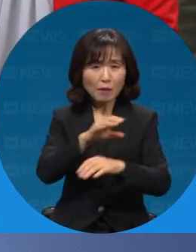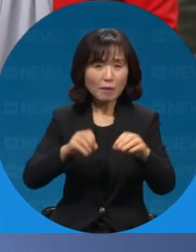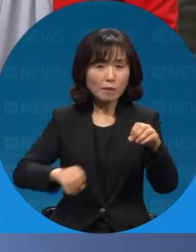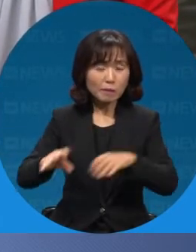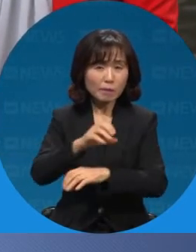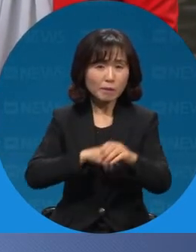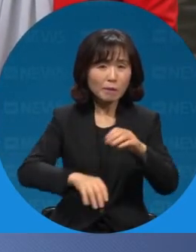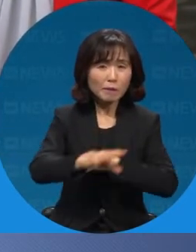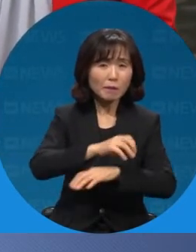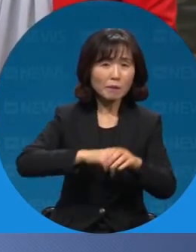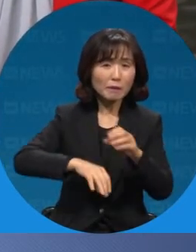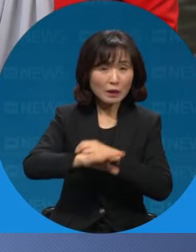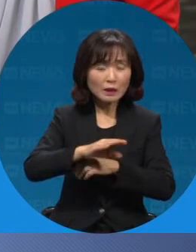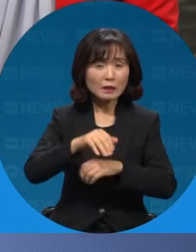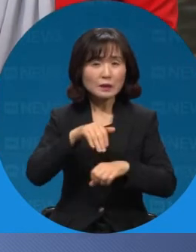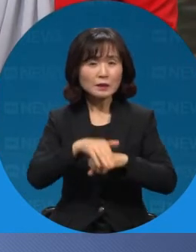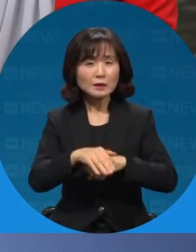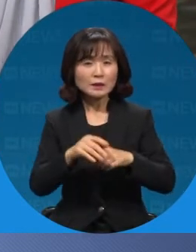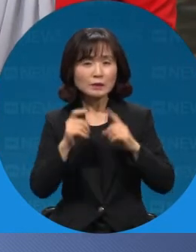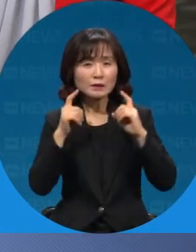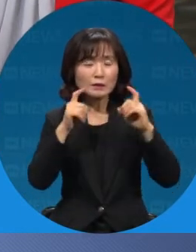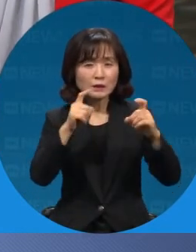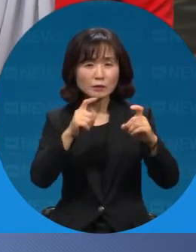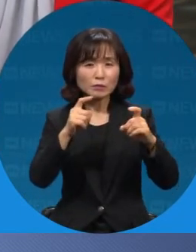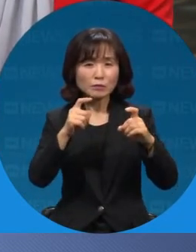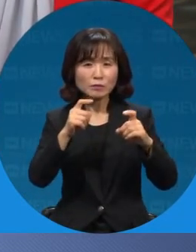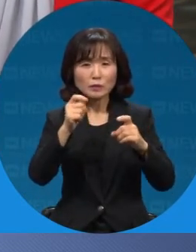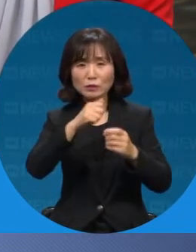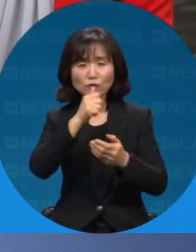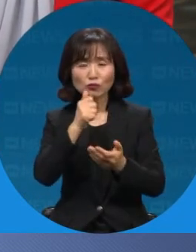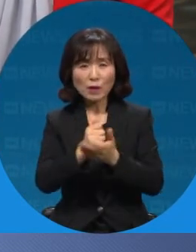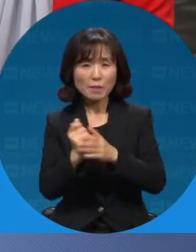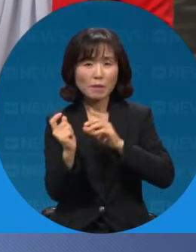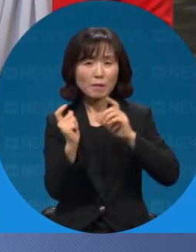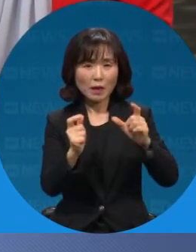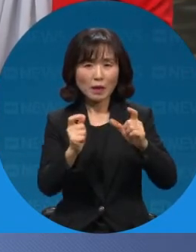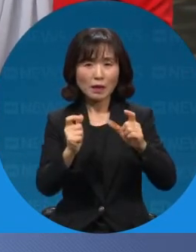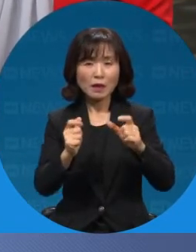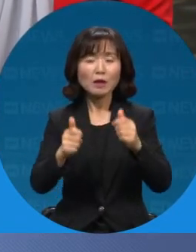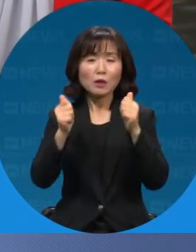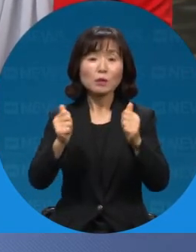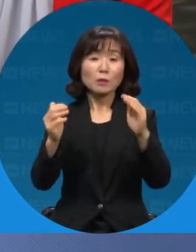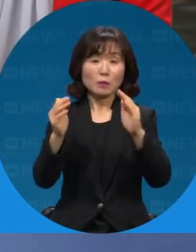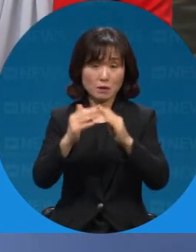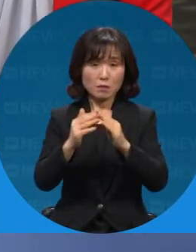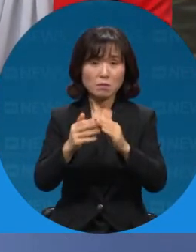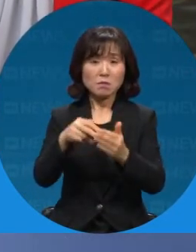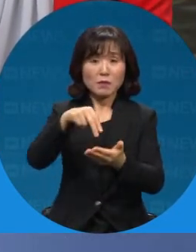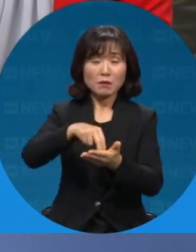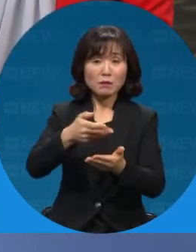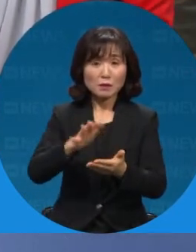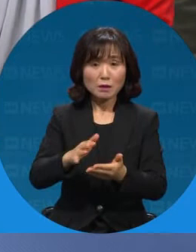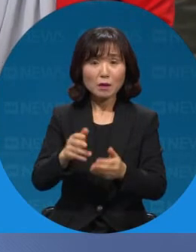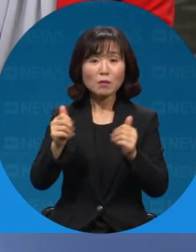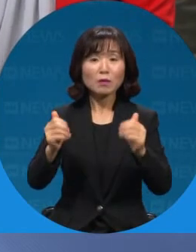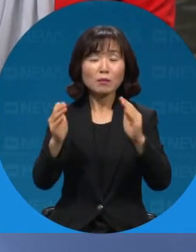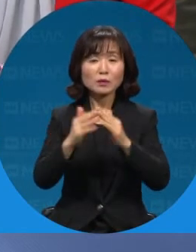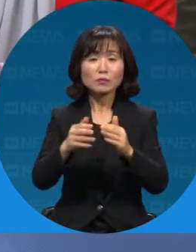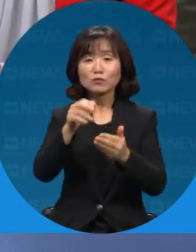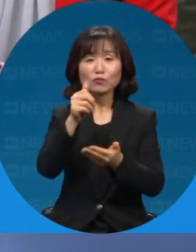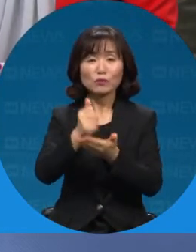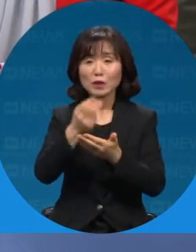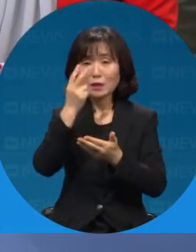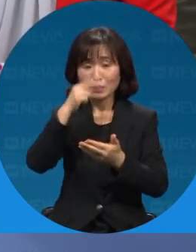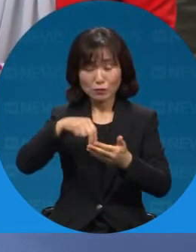명확한 간첩 증거를 찾지 못했고 법원은 교수 에게 무죄를 선고했습니다 간첩 누명을 쓴 교세 호소가 더해지면서